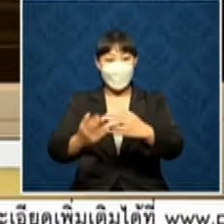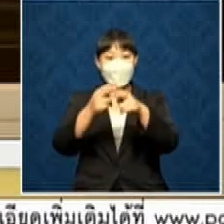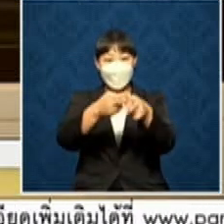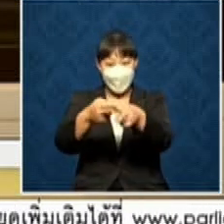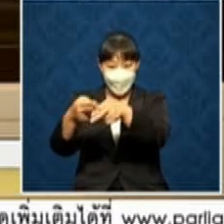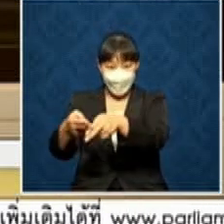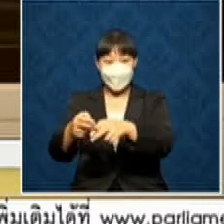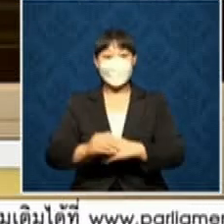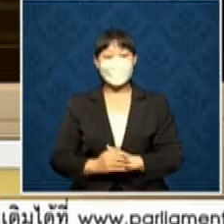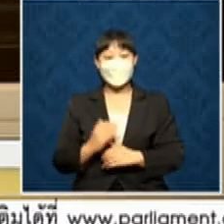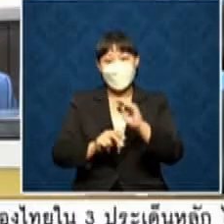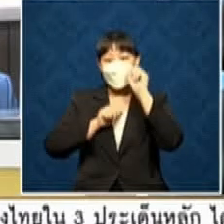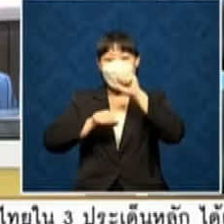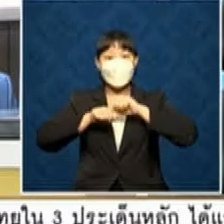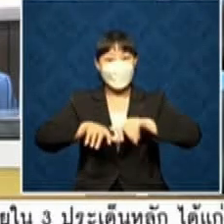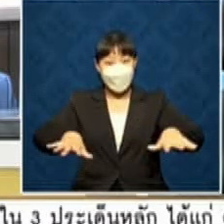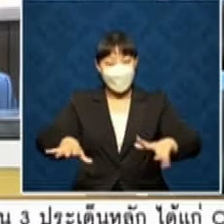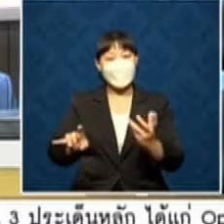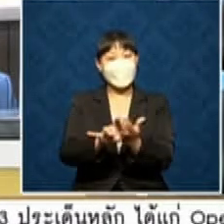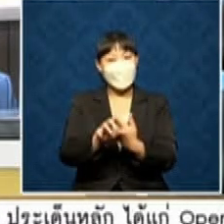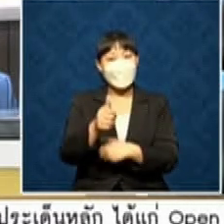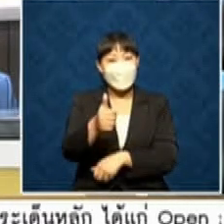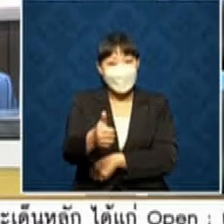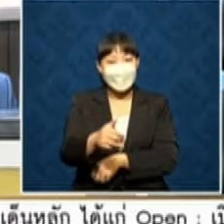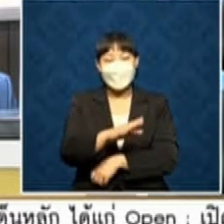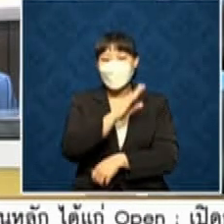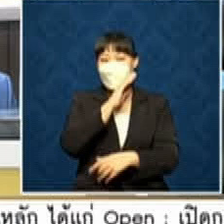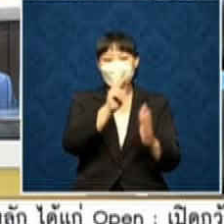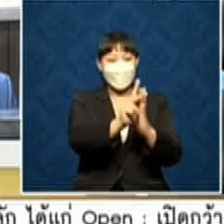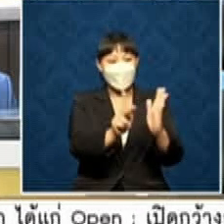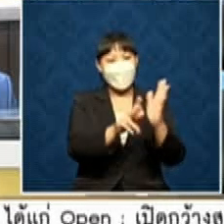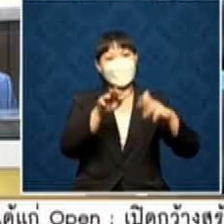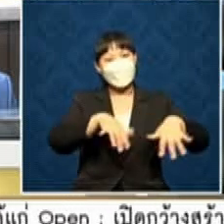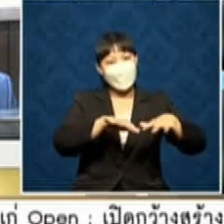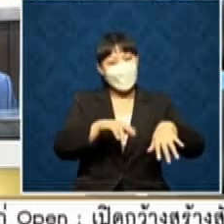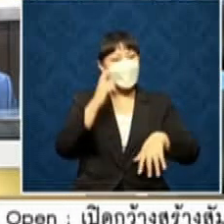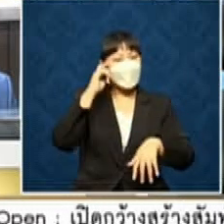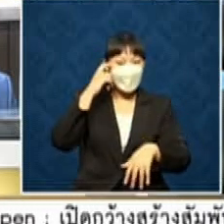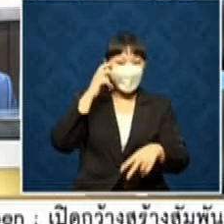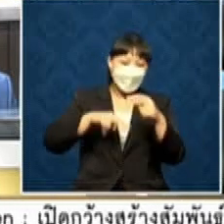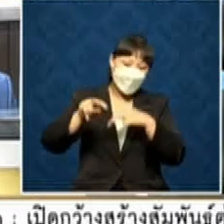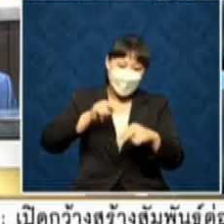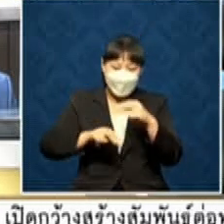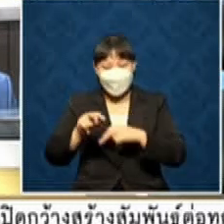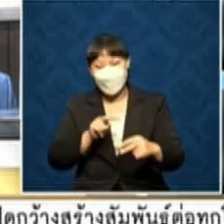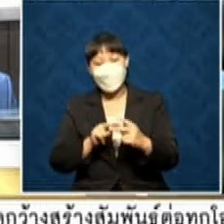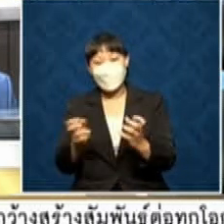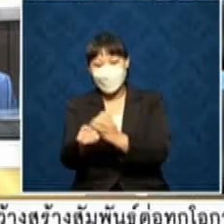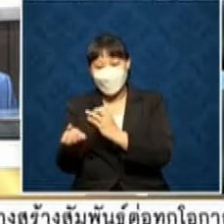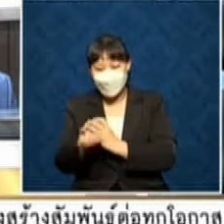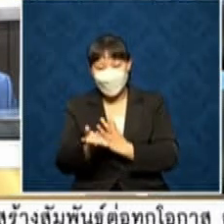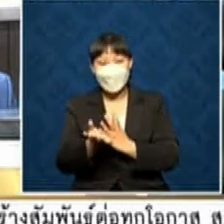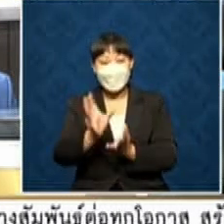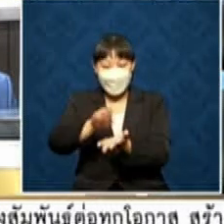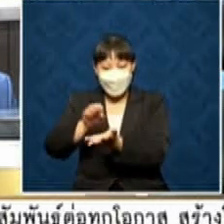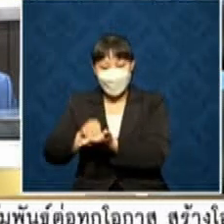ป๊อดเหรอปอดลอยใช่ไหมหรือไง ปอดลอยใช่ไหม ปอดไม่ติดขั้ว นะนะ นี่ก็เหมือนกันคือเราจะเห็นของคือ